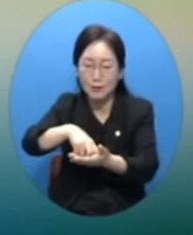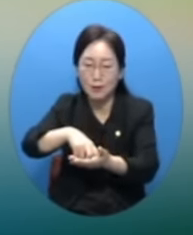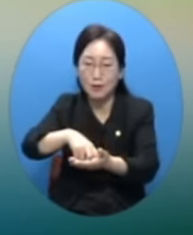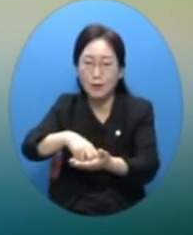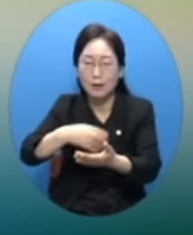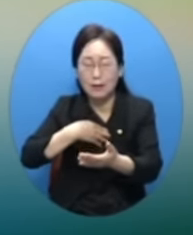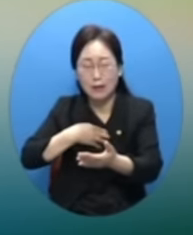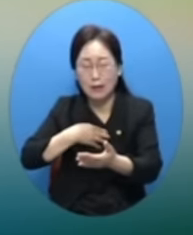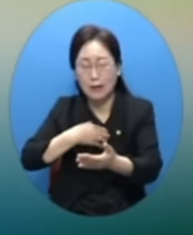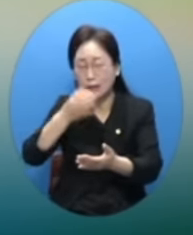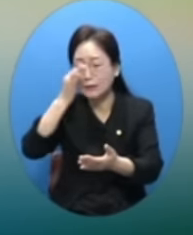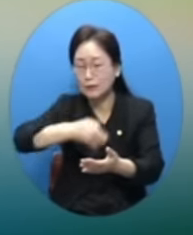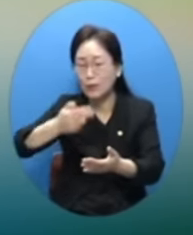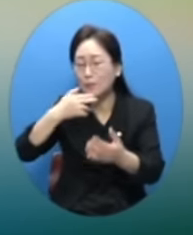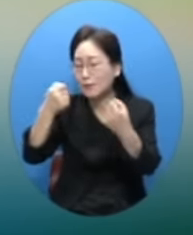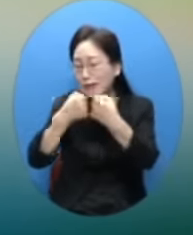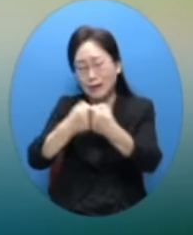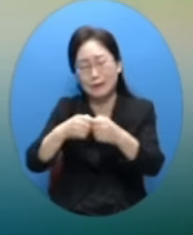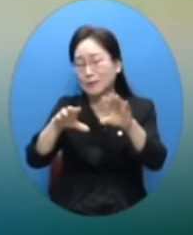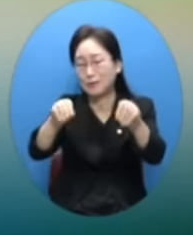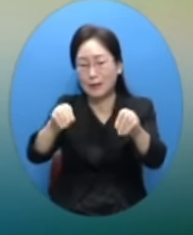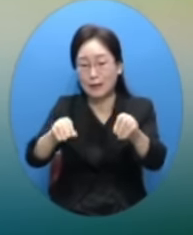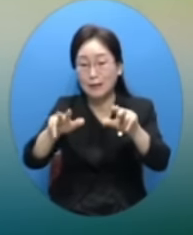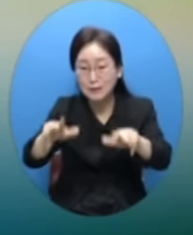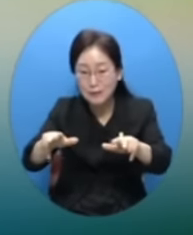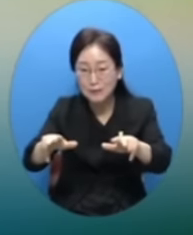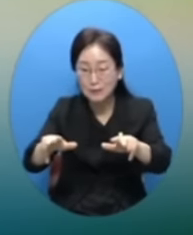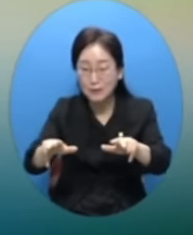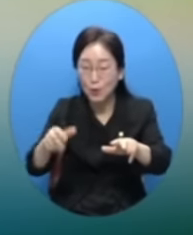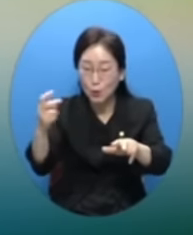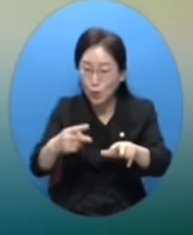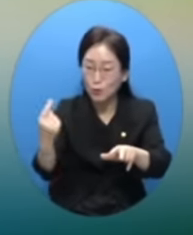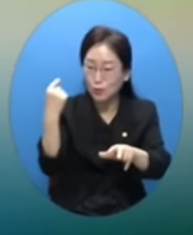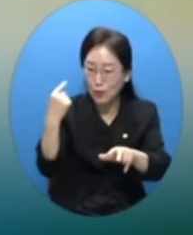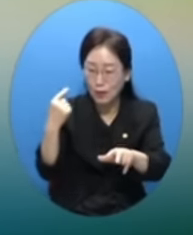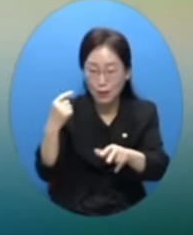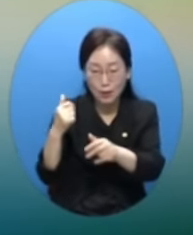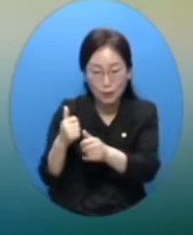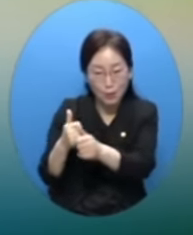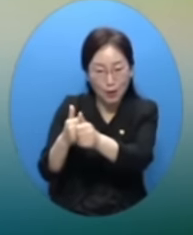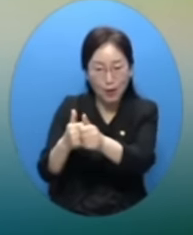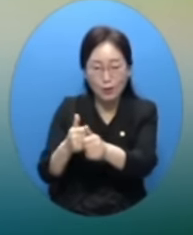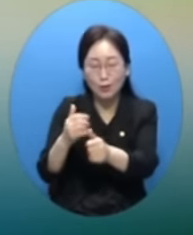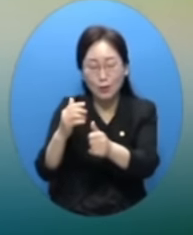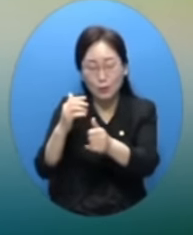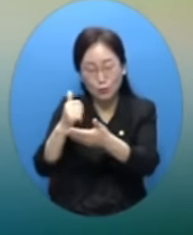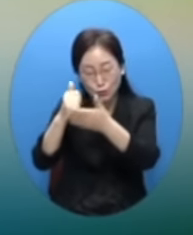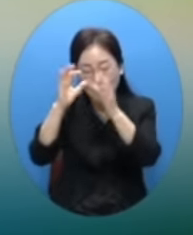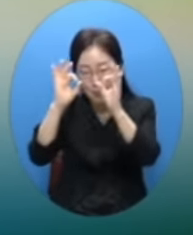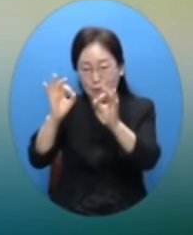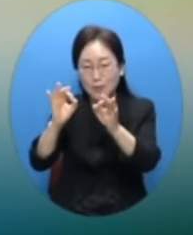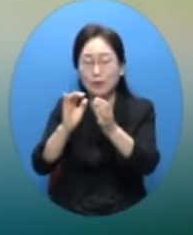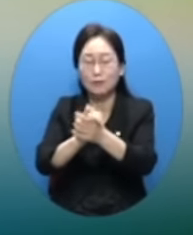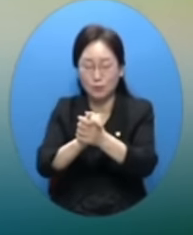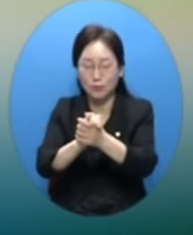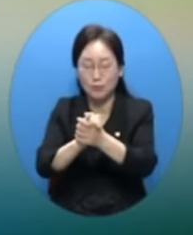무의미한 싸움을 그칩니다. 현실과 그 뒤에 계신 주님을 봅니다. 그리고